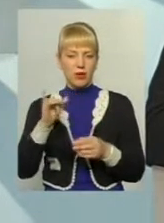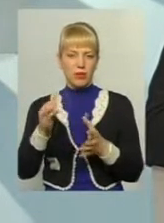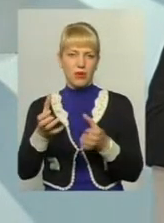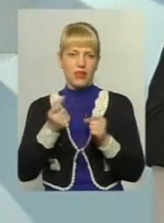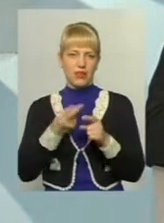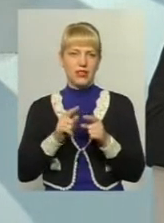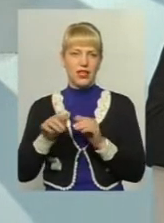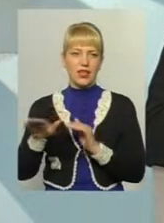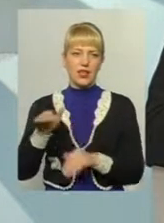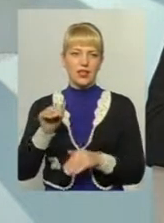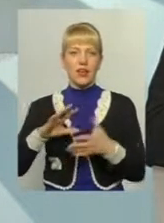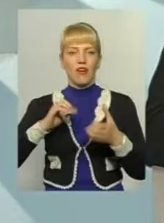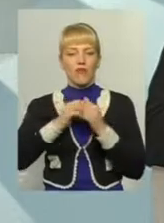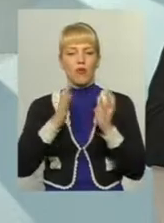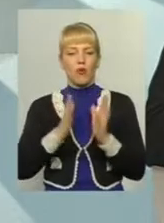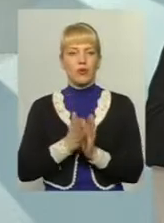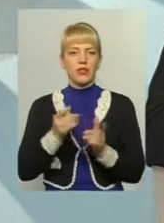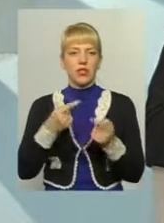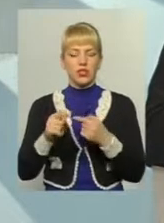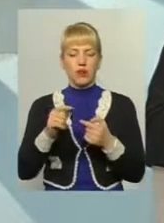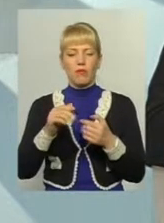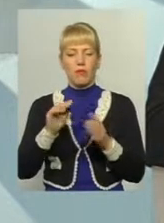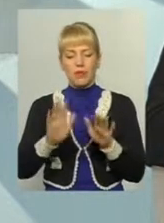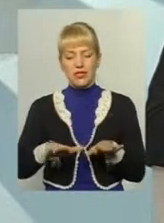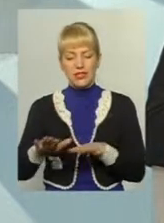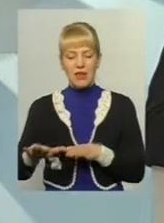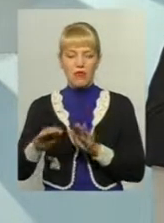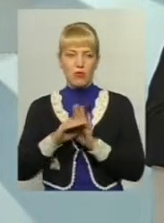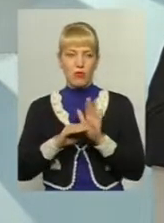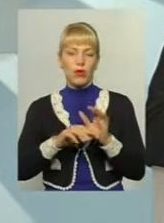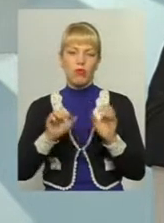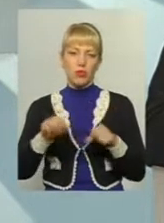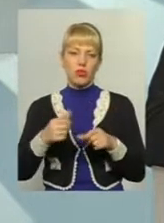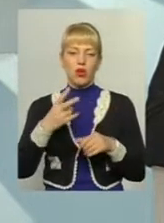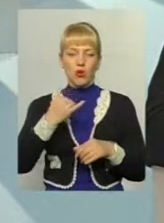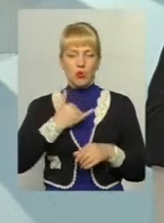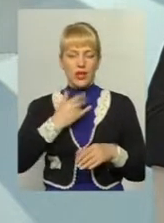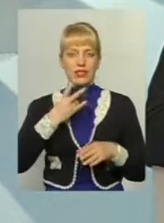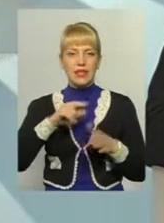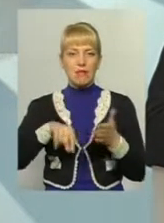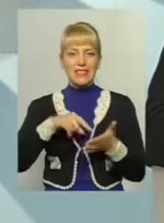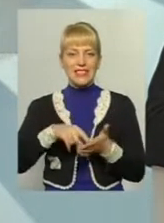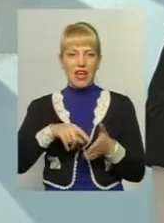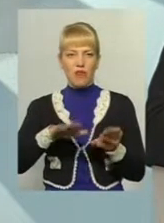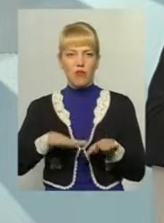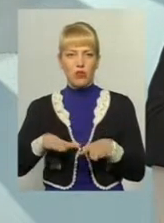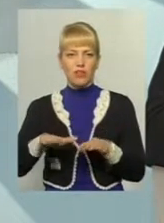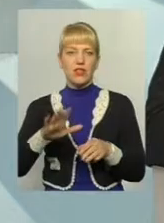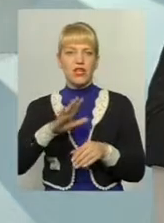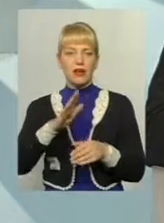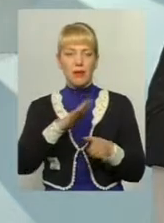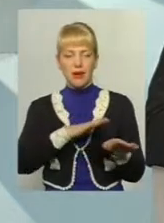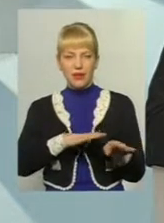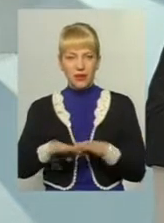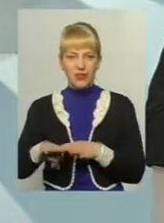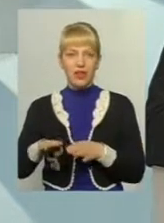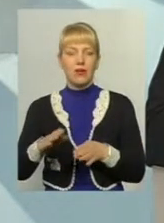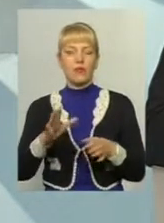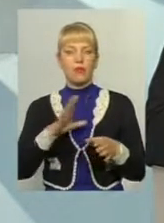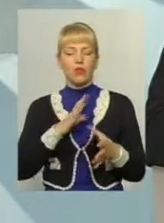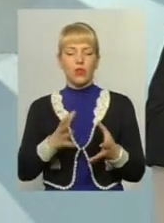боку держави, було відповідне звернення на міністерство, але не знаю, ну, як на мене, це ризиковано. Я би, як голова ОСББ, не порадив би своїм